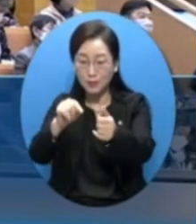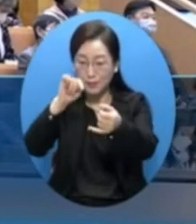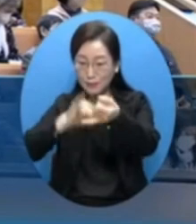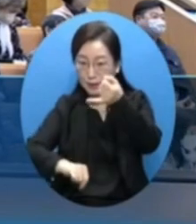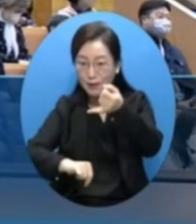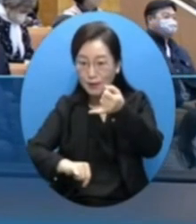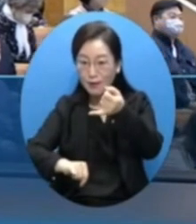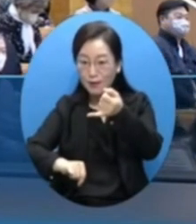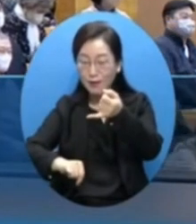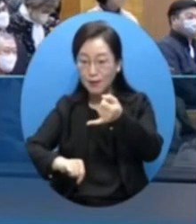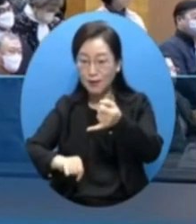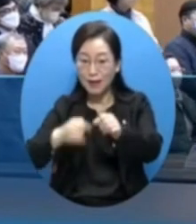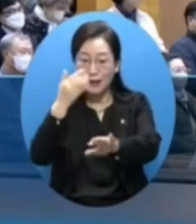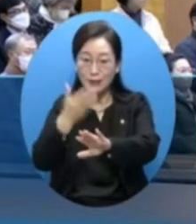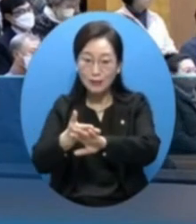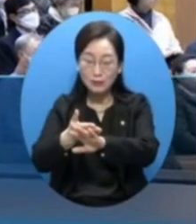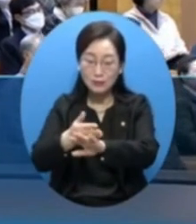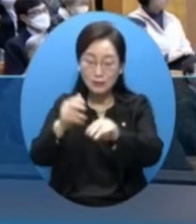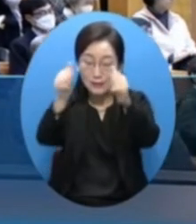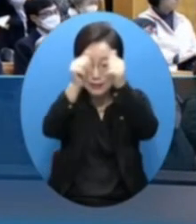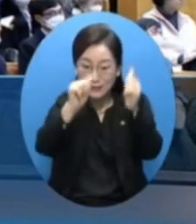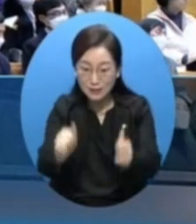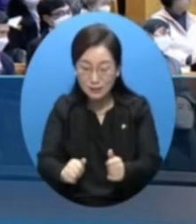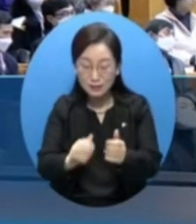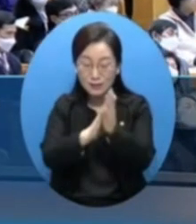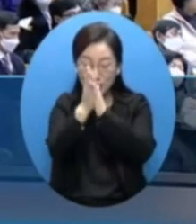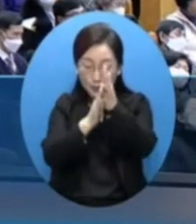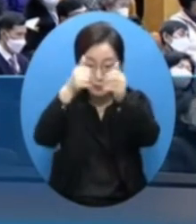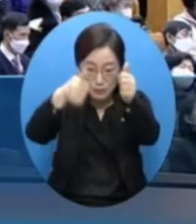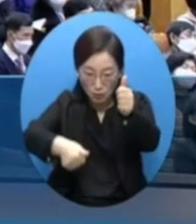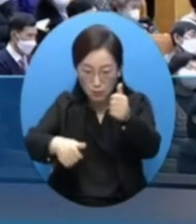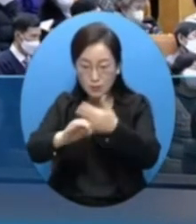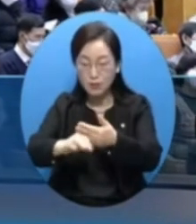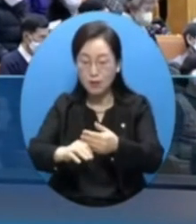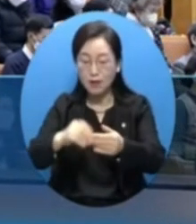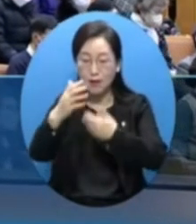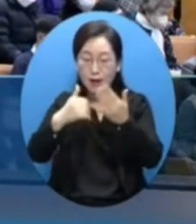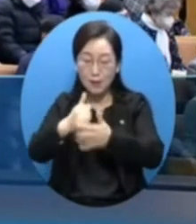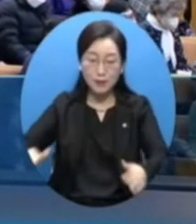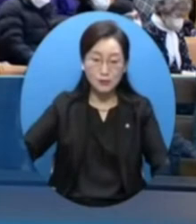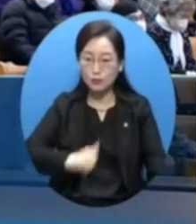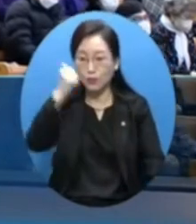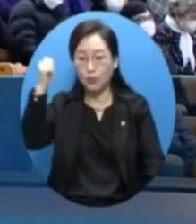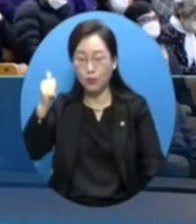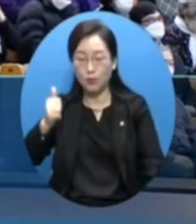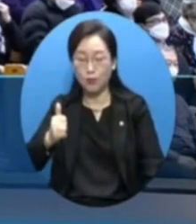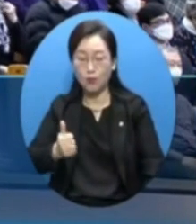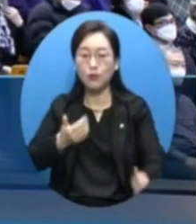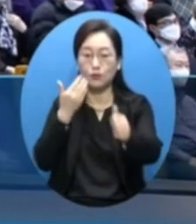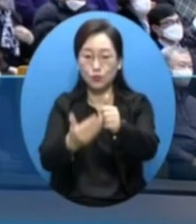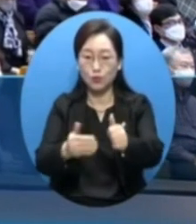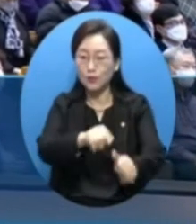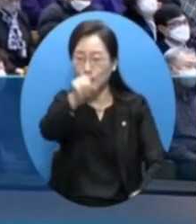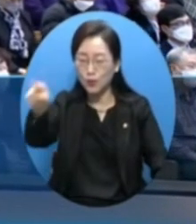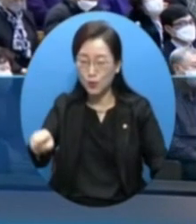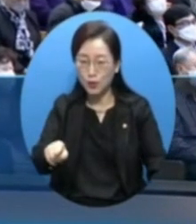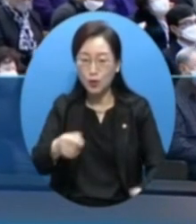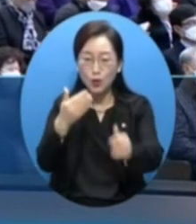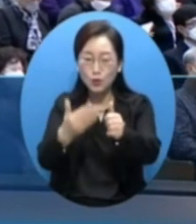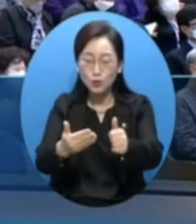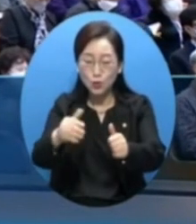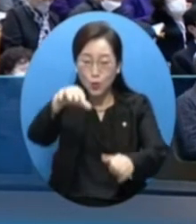언약을 범하고 가서 다른 신을 섬겨 그들에게 전하면 야외 진노가 너희에게 미치리니 너희에게 주 아름다운 땅에서